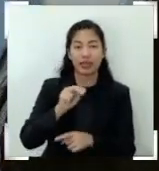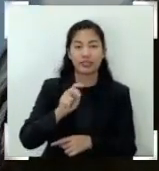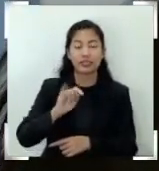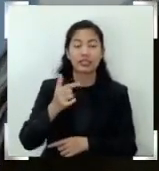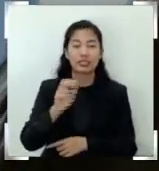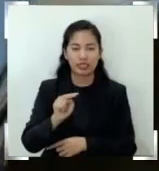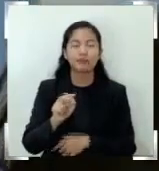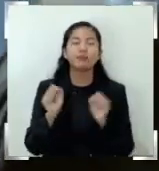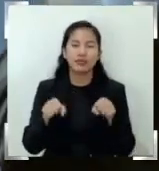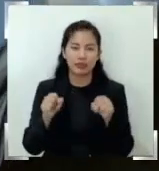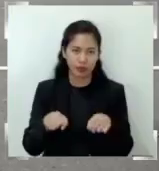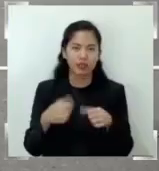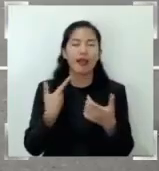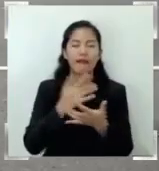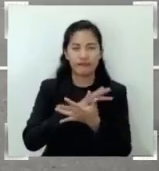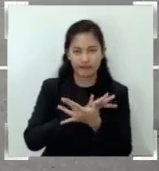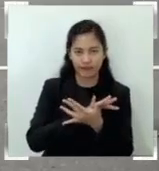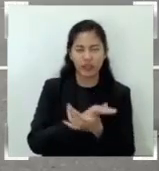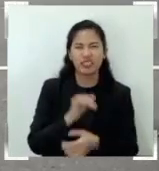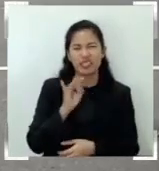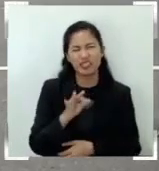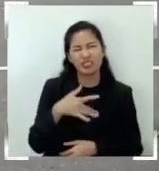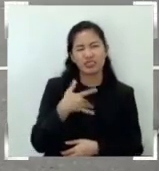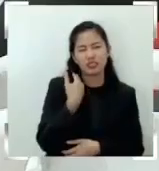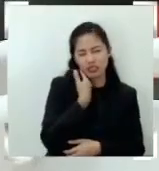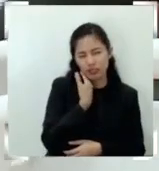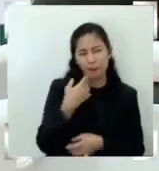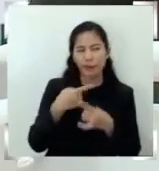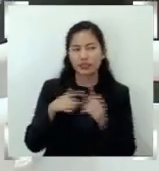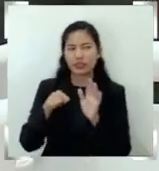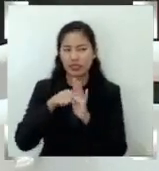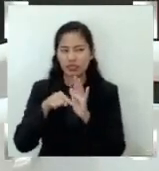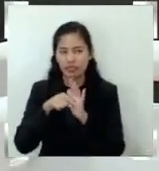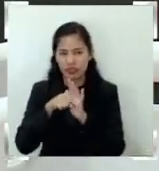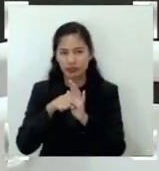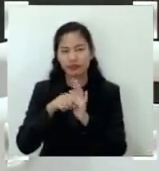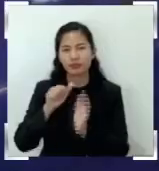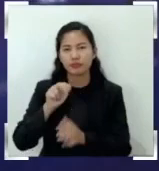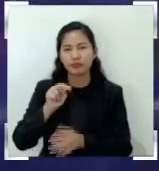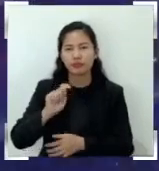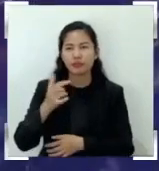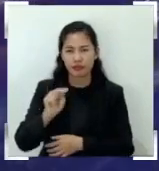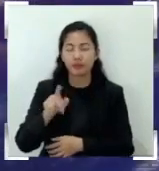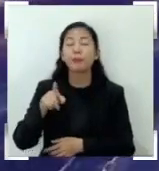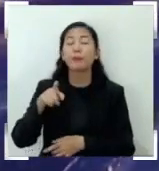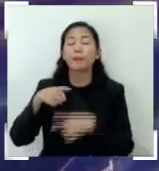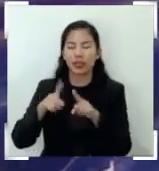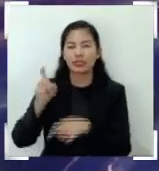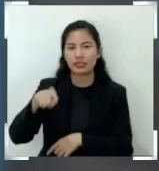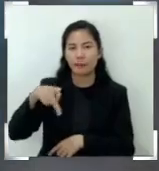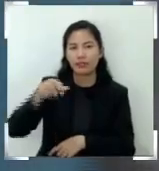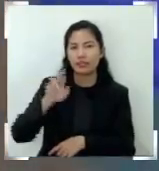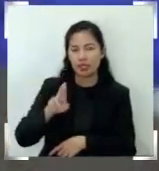pero negative sa antigen test, mag-isolate pa rin at magpa-RT-PCR test. Kung na-expose sa may COVID ngunit asymptomatic at nag-positive